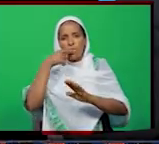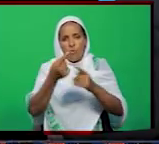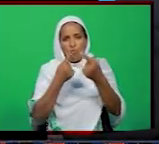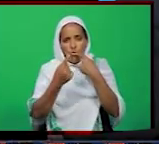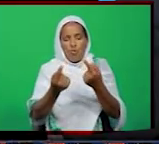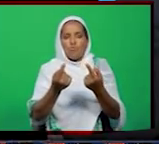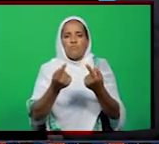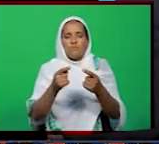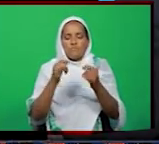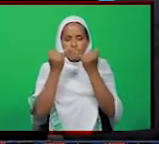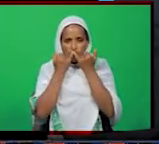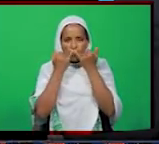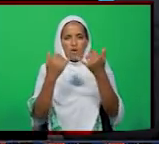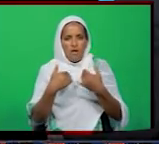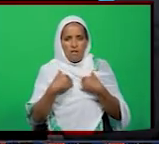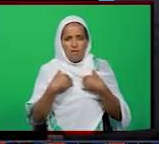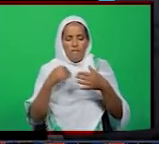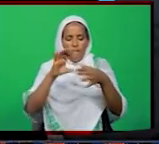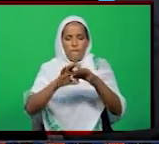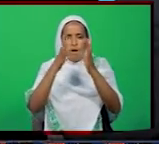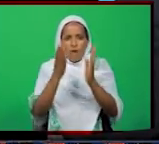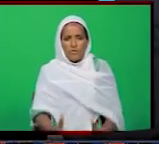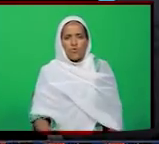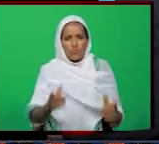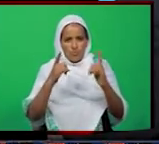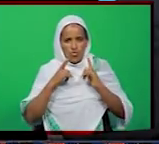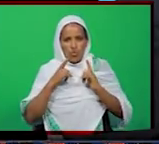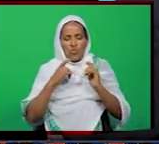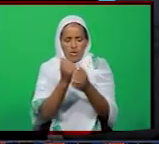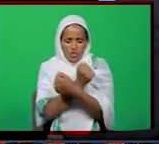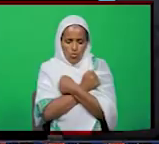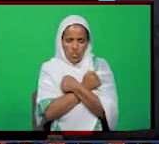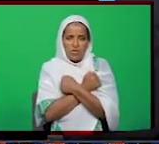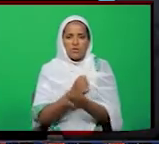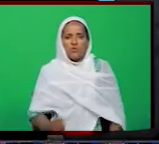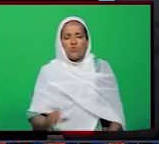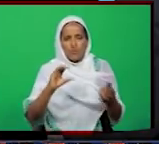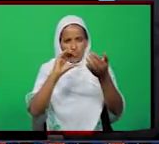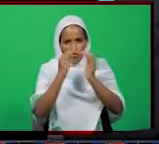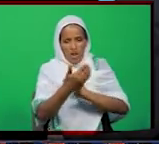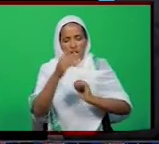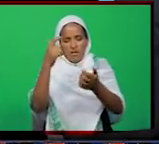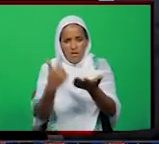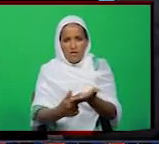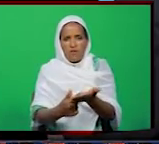ብለው ይታረቃሉ። ማህበራዊ ኑሮ የሰመረ የተወደደ ይሆናል።